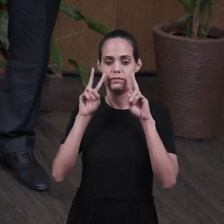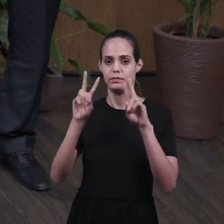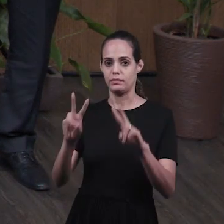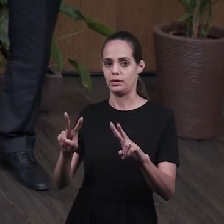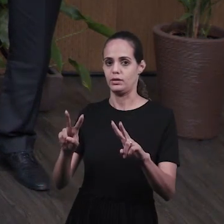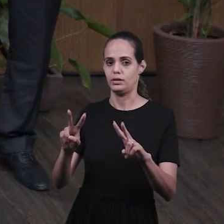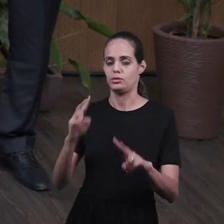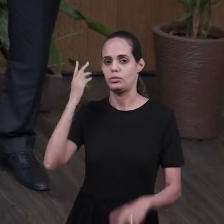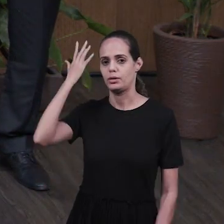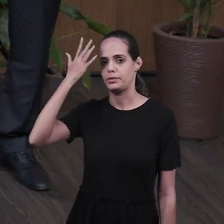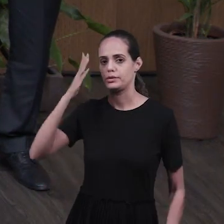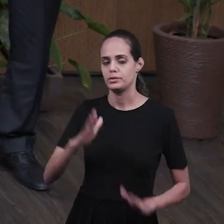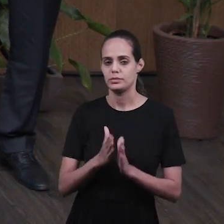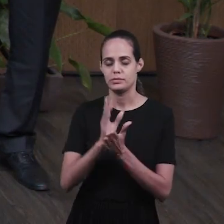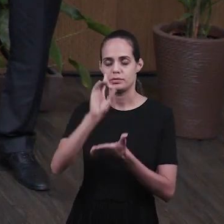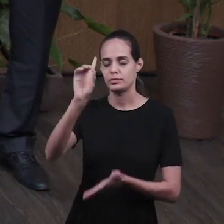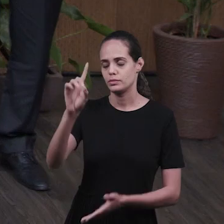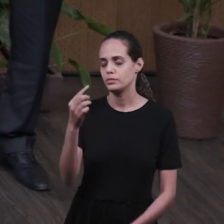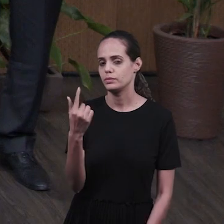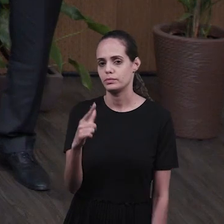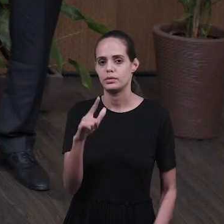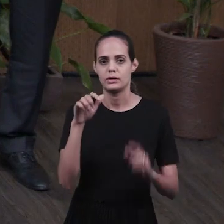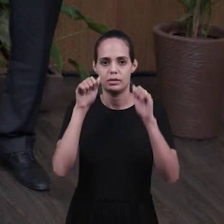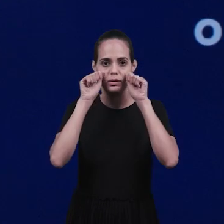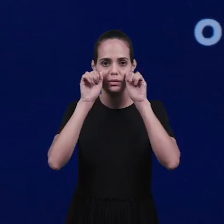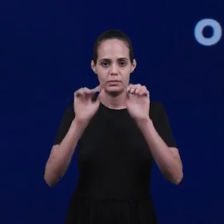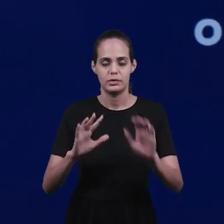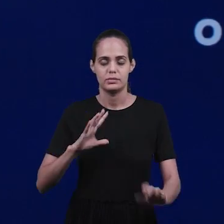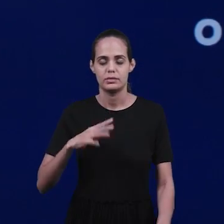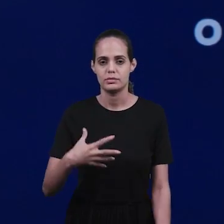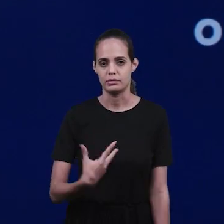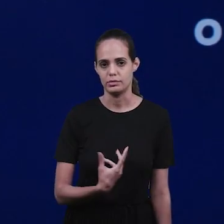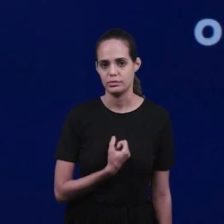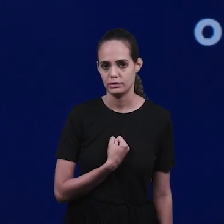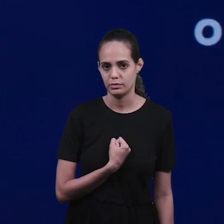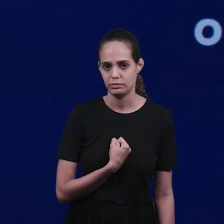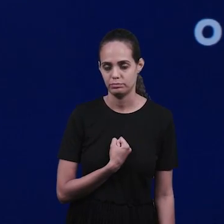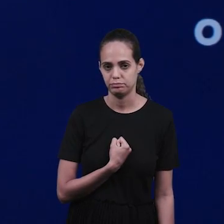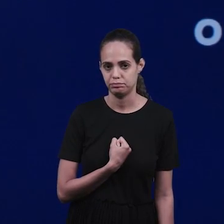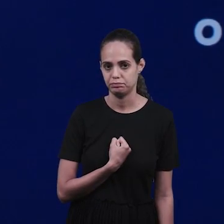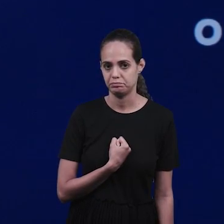la parole, il n'a pas la bénédiction du salut.